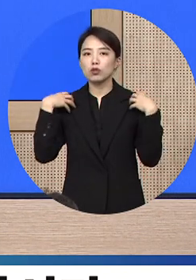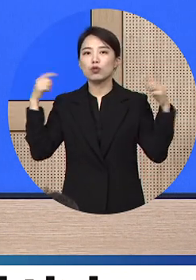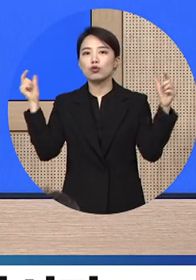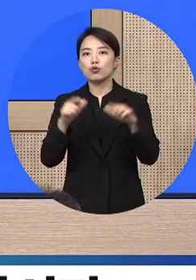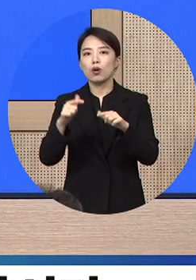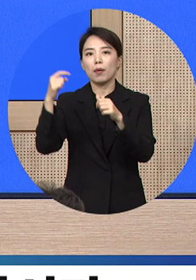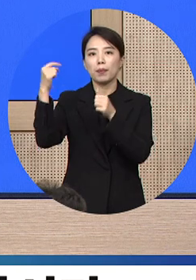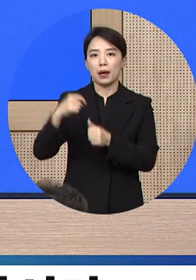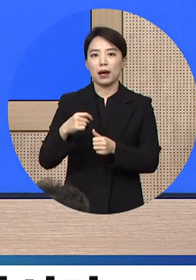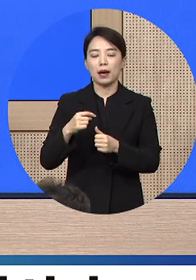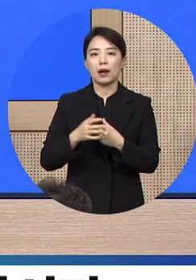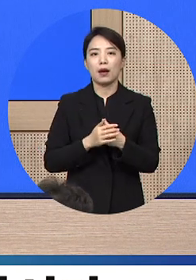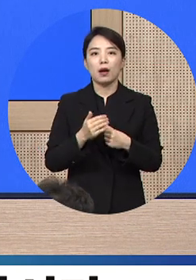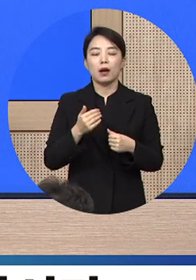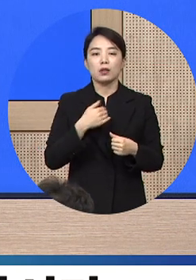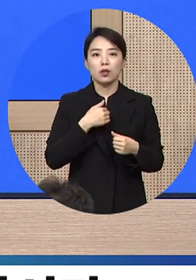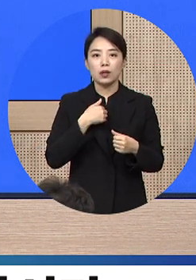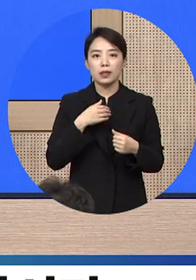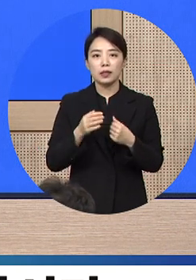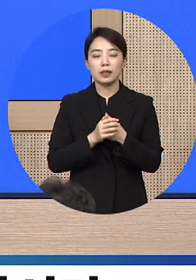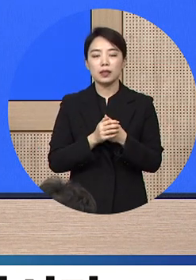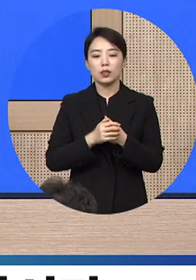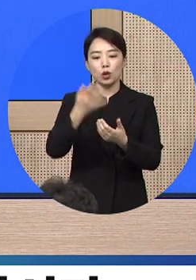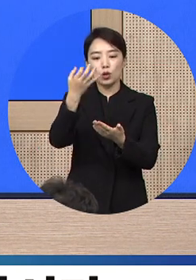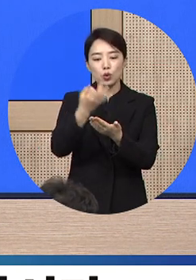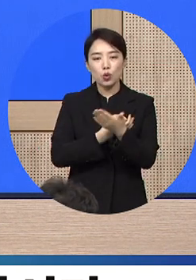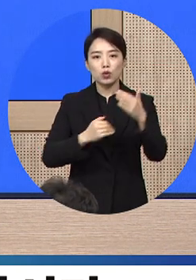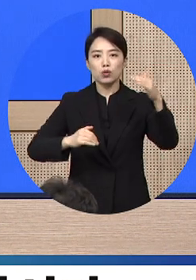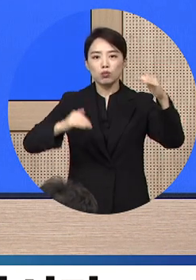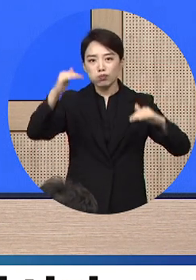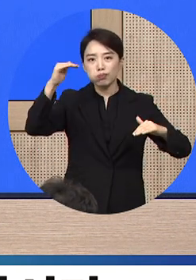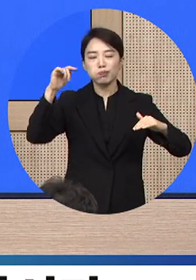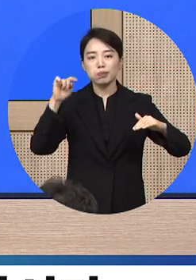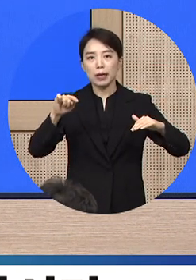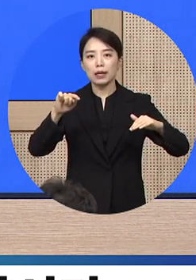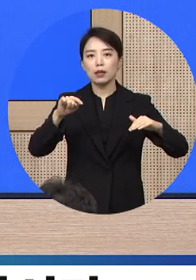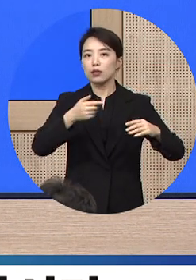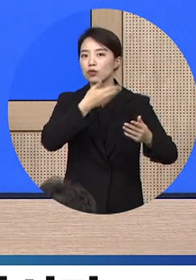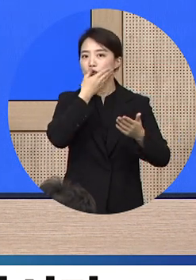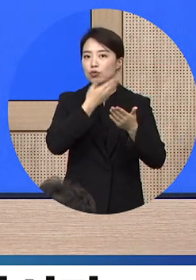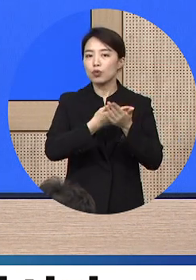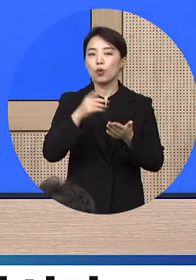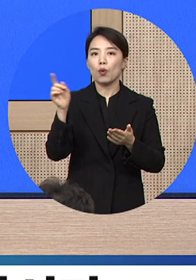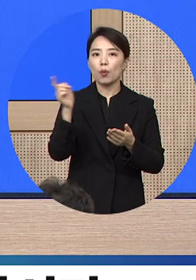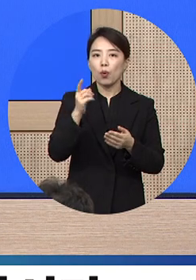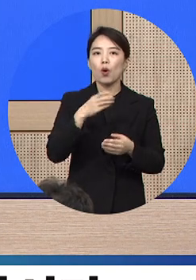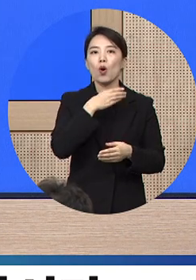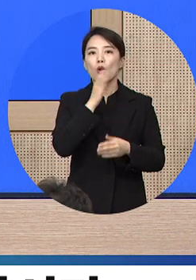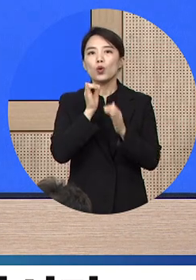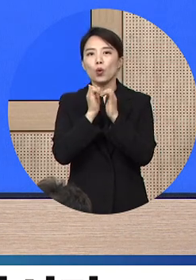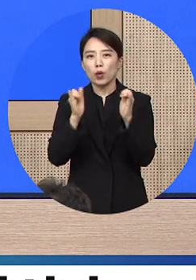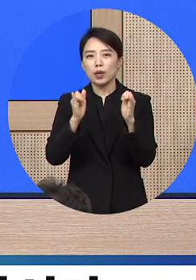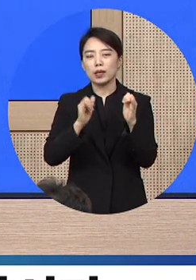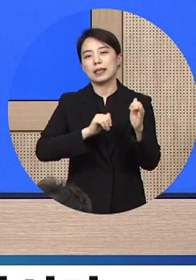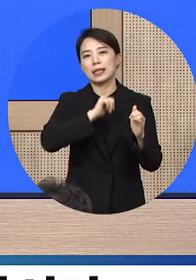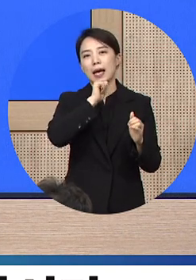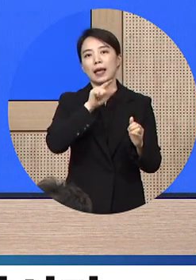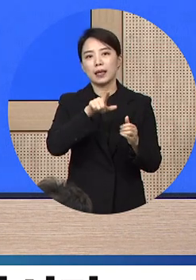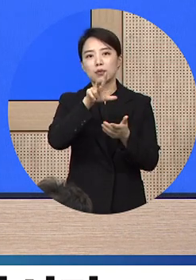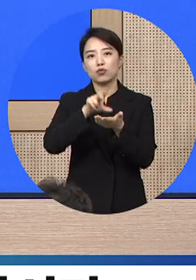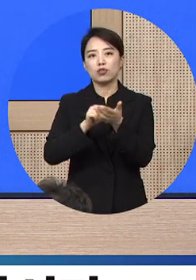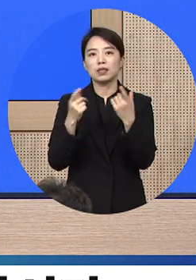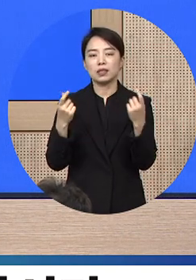저희는 양극화와 소득 불균형의 핵심이 노인 빈곤에 달려있다고 생각을 하고 있습니다. 그중에